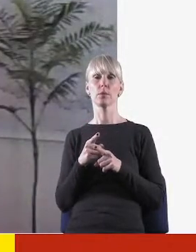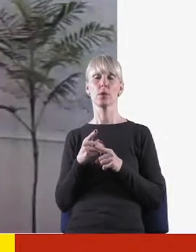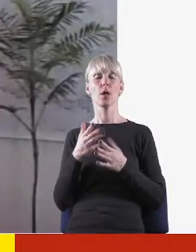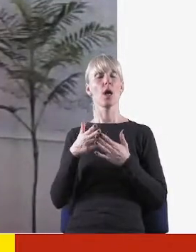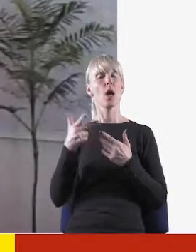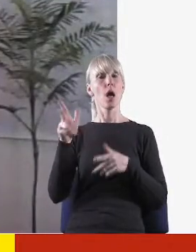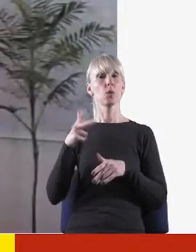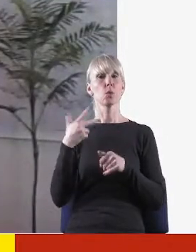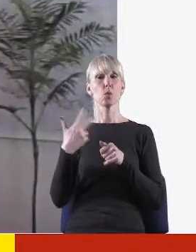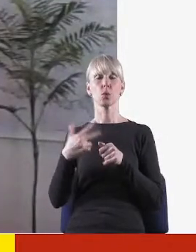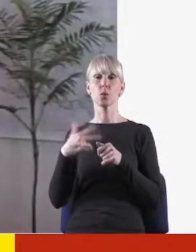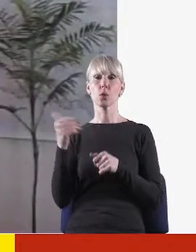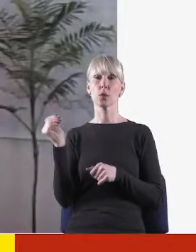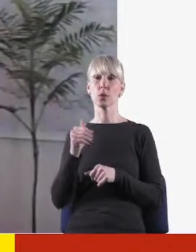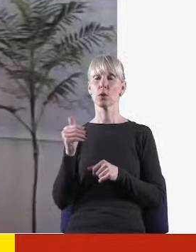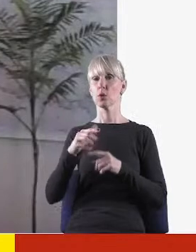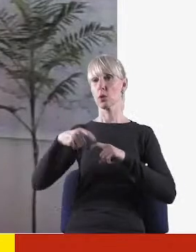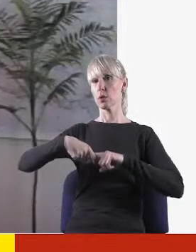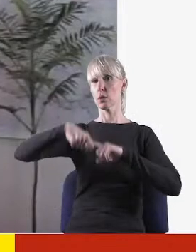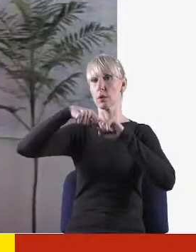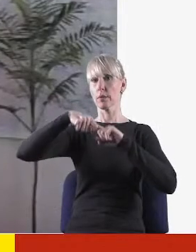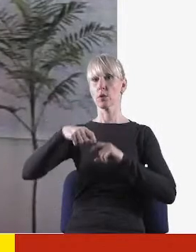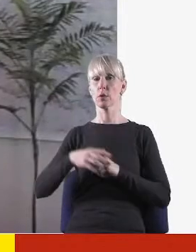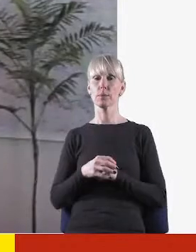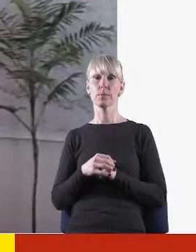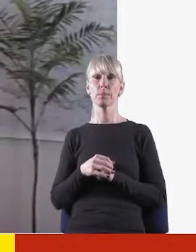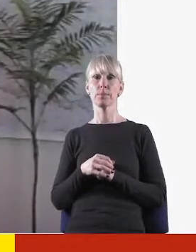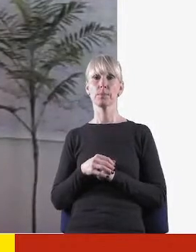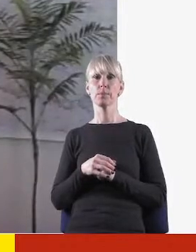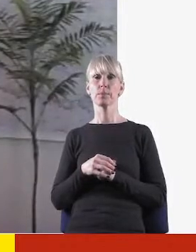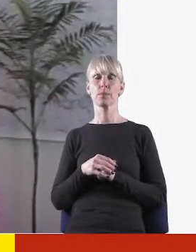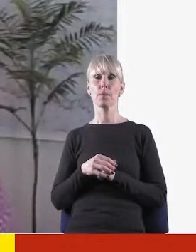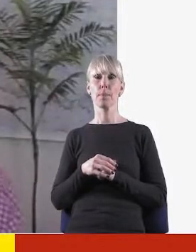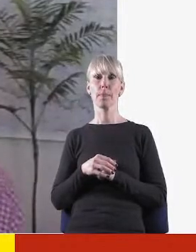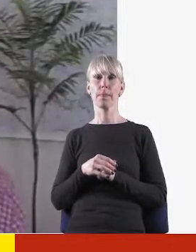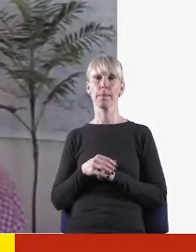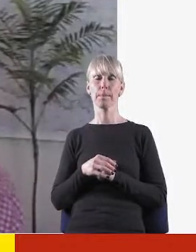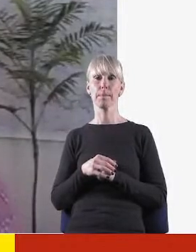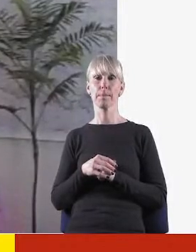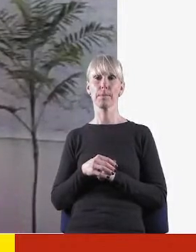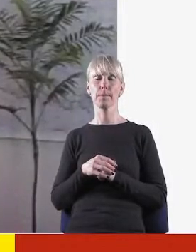30 tysięcy jest zawieszonych. I tak na przykład